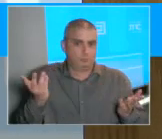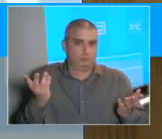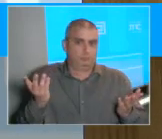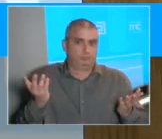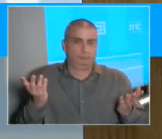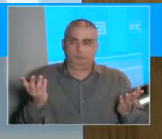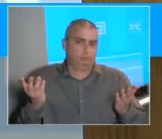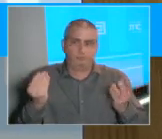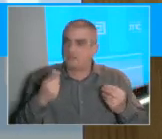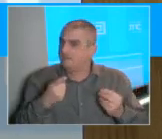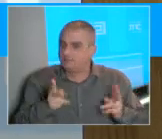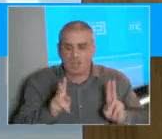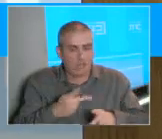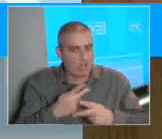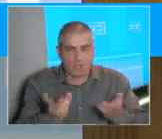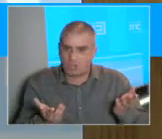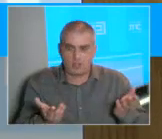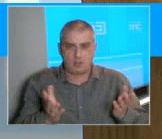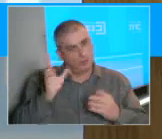כמדומני, אז הדבר הזה לא יכול להתפך